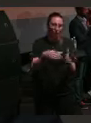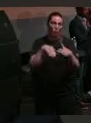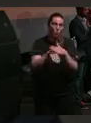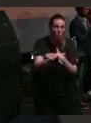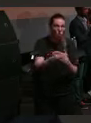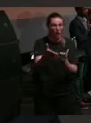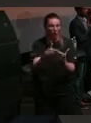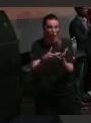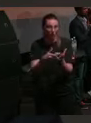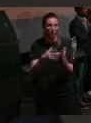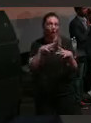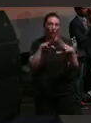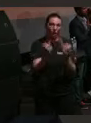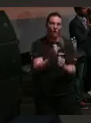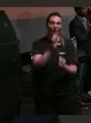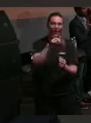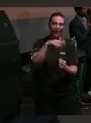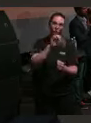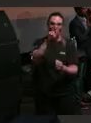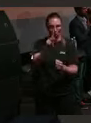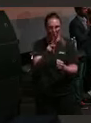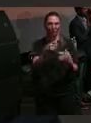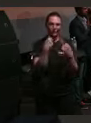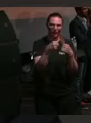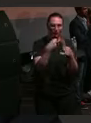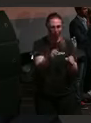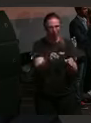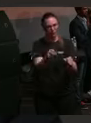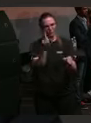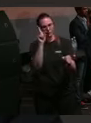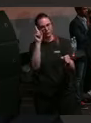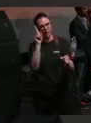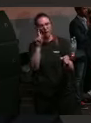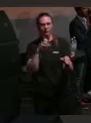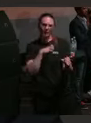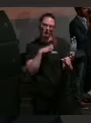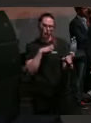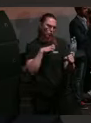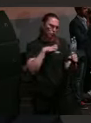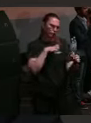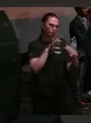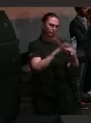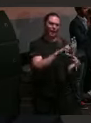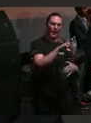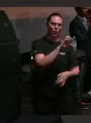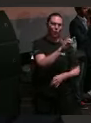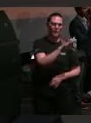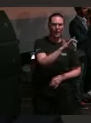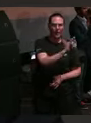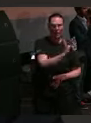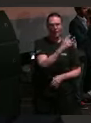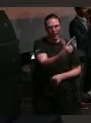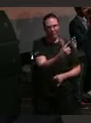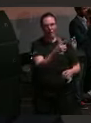energiøkonomiske enøktiltak kan gjøres til en pris hvis man legger til grunn sånn der LOCE-beregninger til 1 krone